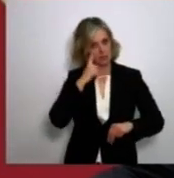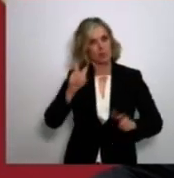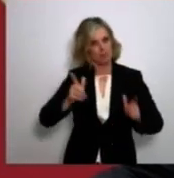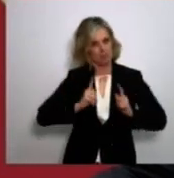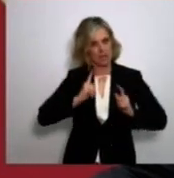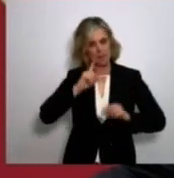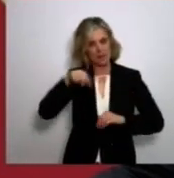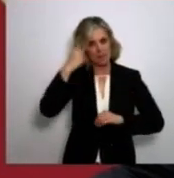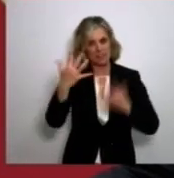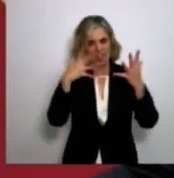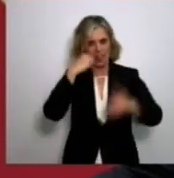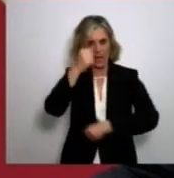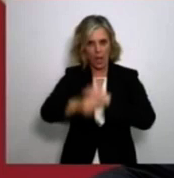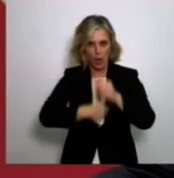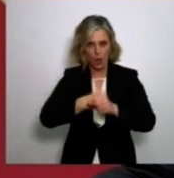δεν θα υπάρχουμε.